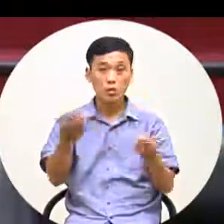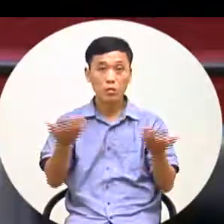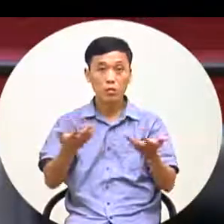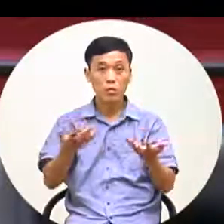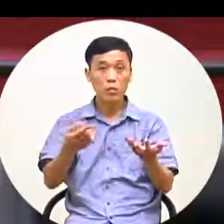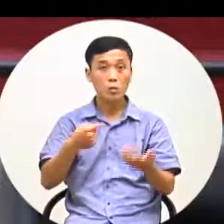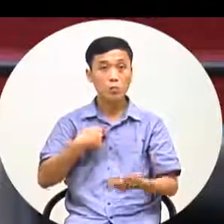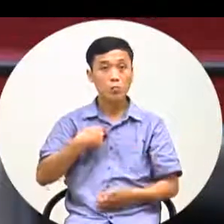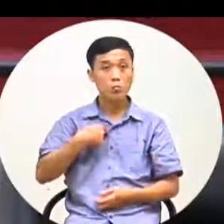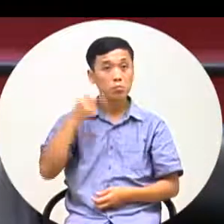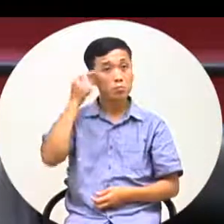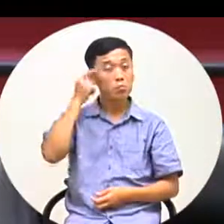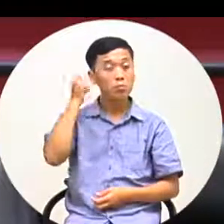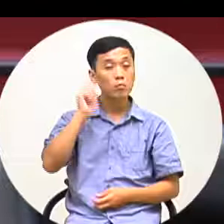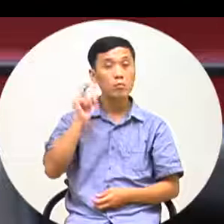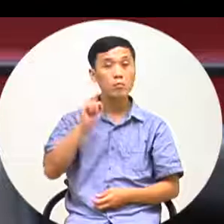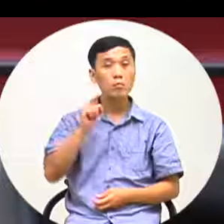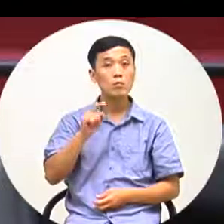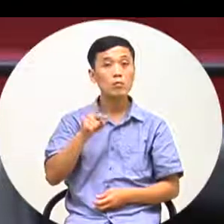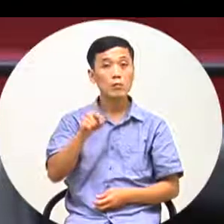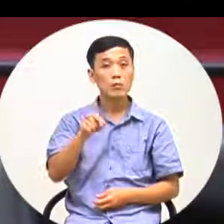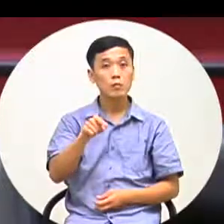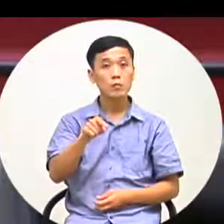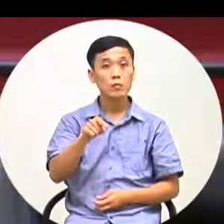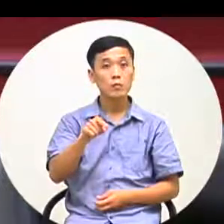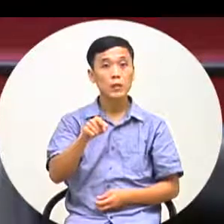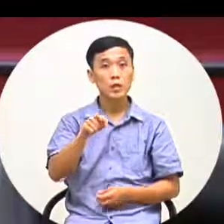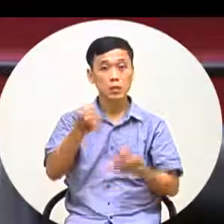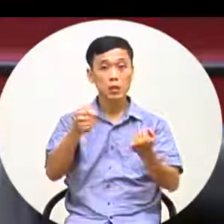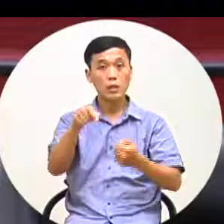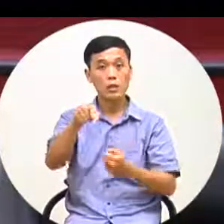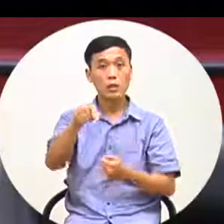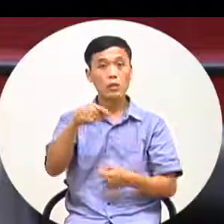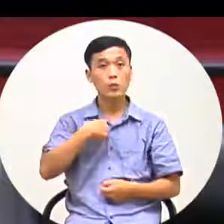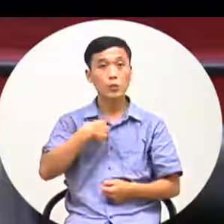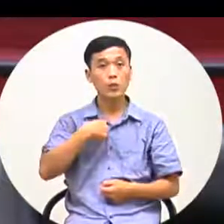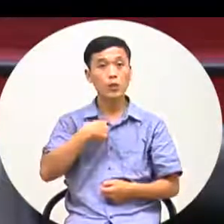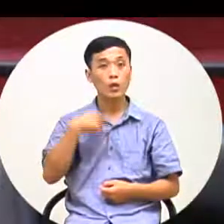你看这边就在这里啊，我也曾经找第八军团